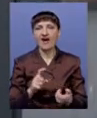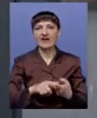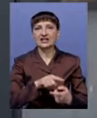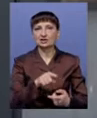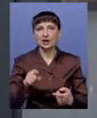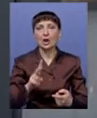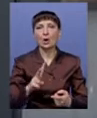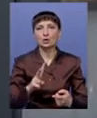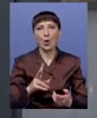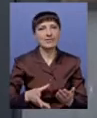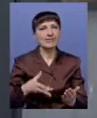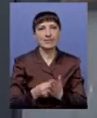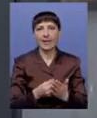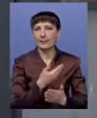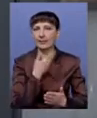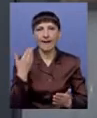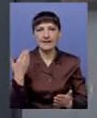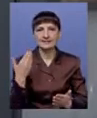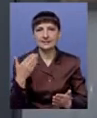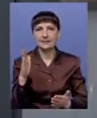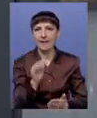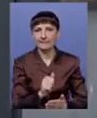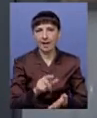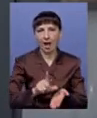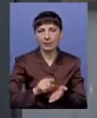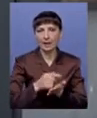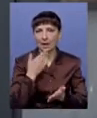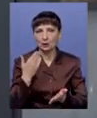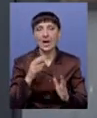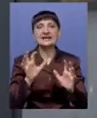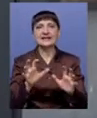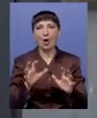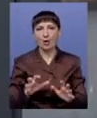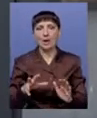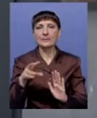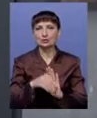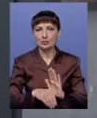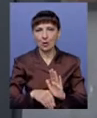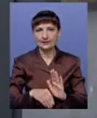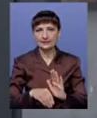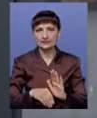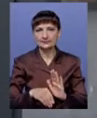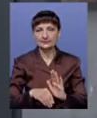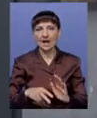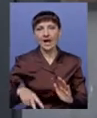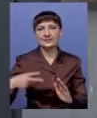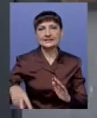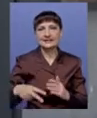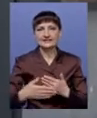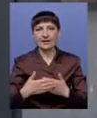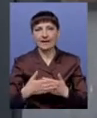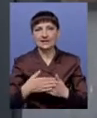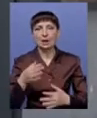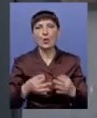отношении злостных неплательщиков алиментов законодательно предусмотрена административная